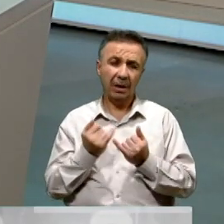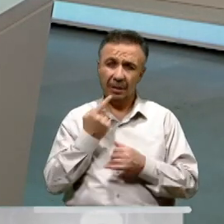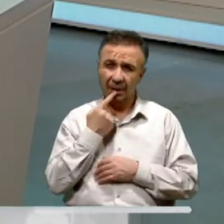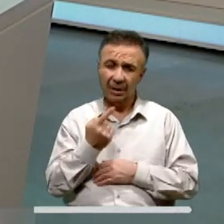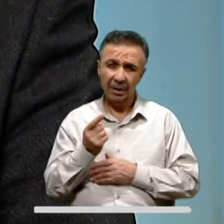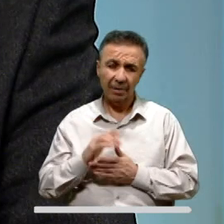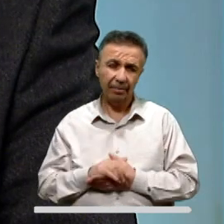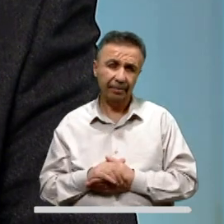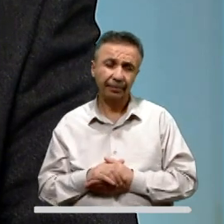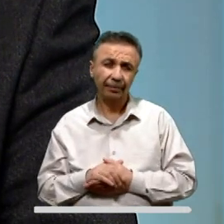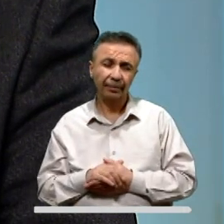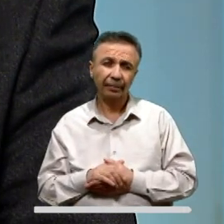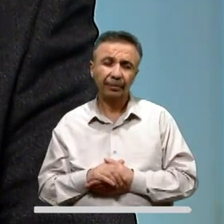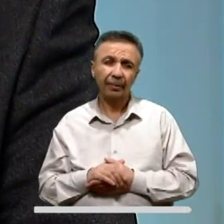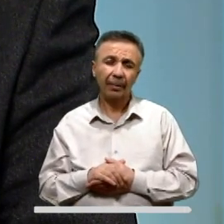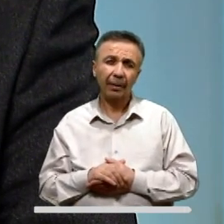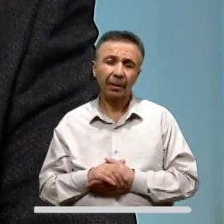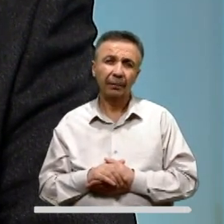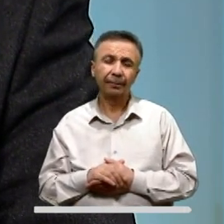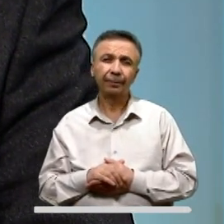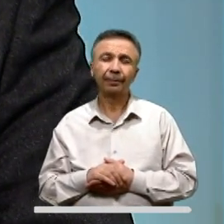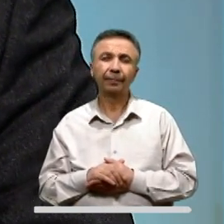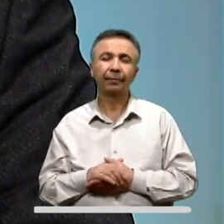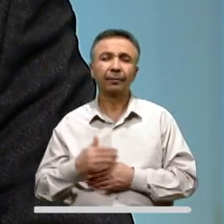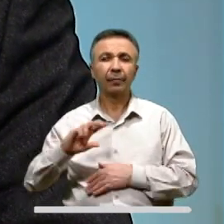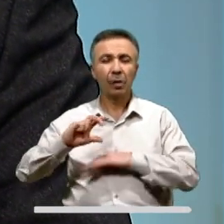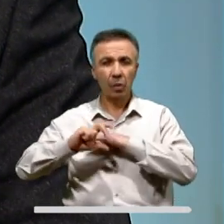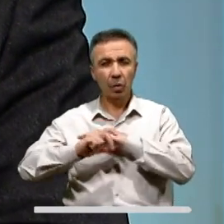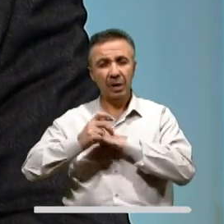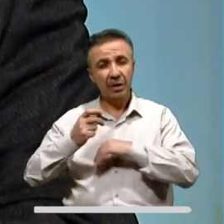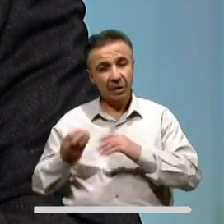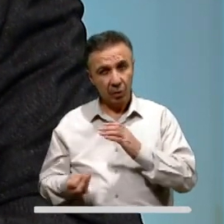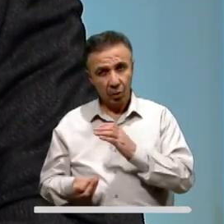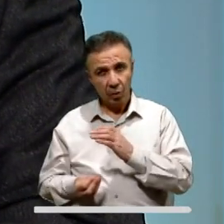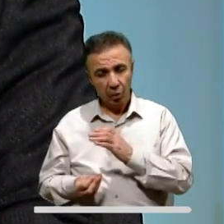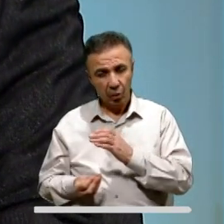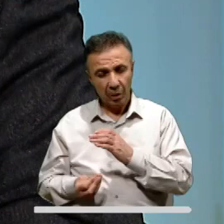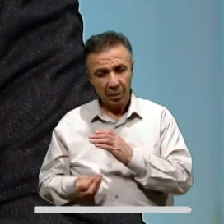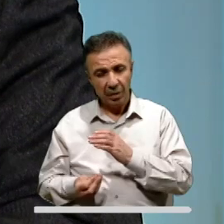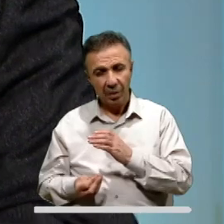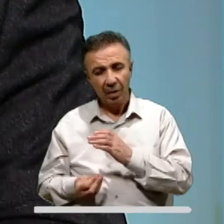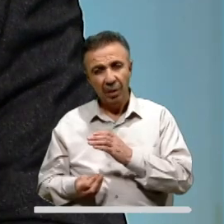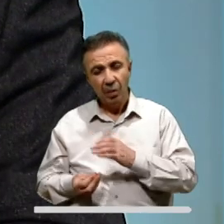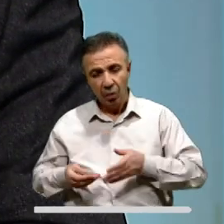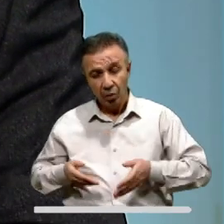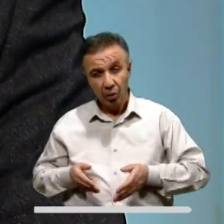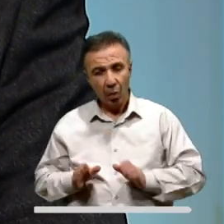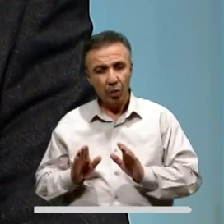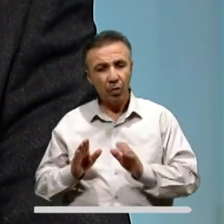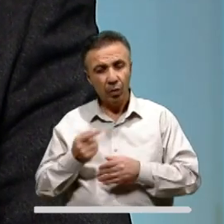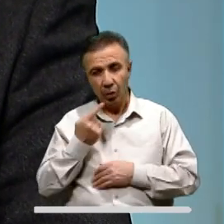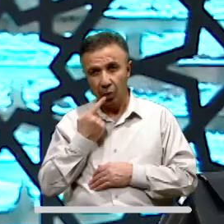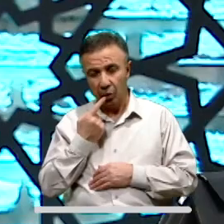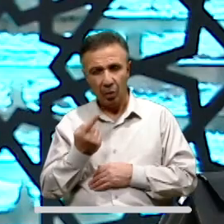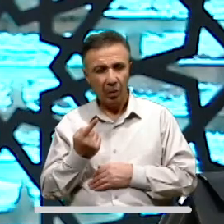kastettiği ise zaten kardeşimiz neyi söylüyor? Güneşin doğuşunu söylüyor ki bunu söyleyen hiç kimse yoktur. Yani bu